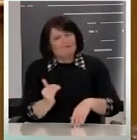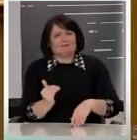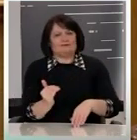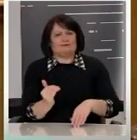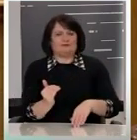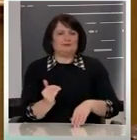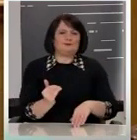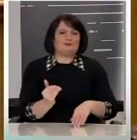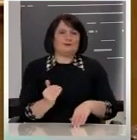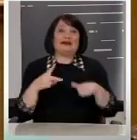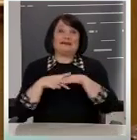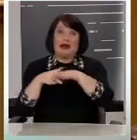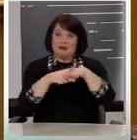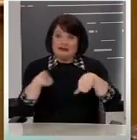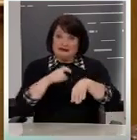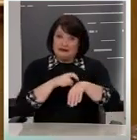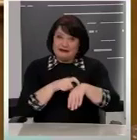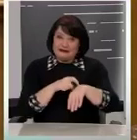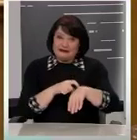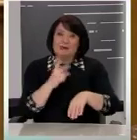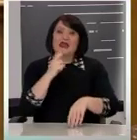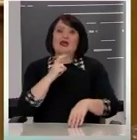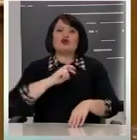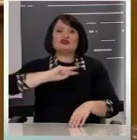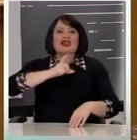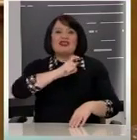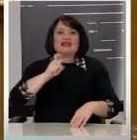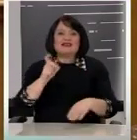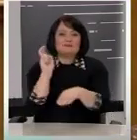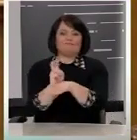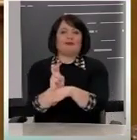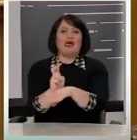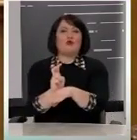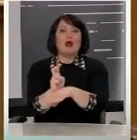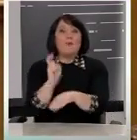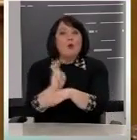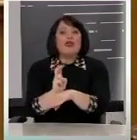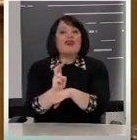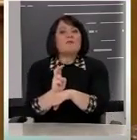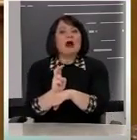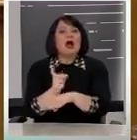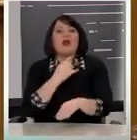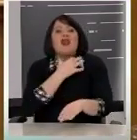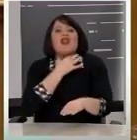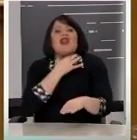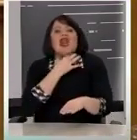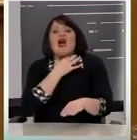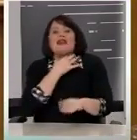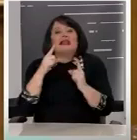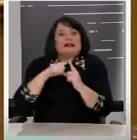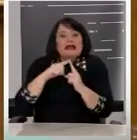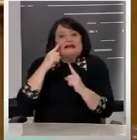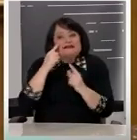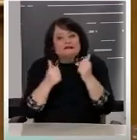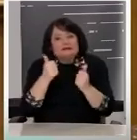τράπεζες έχουν αυτή τη στιγμή 20 δις καβάντζα για να αντιμετωπίσουν και τα stress test και